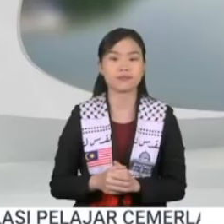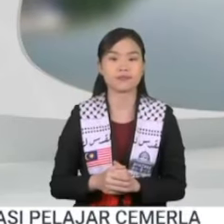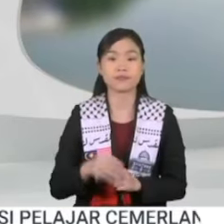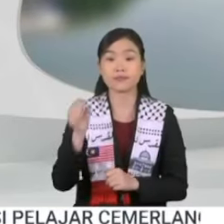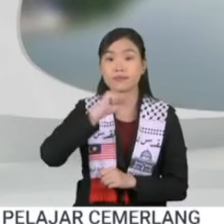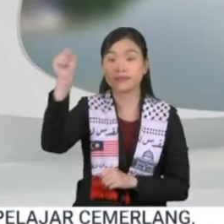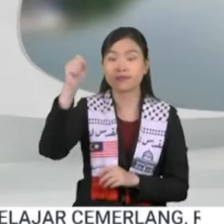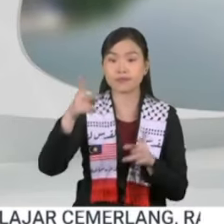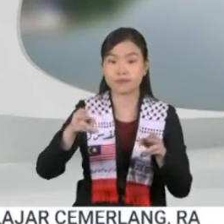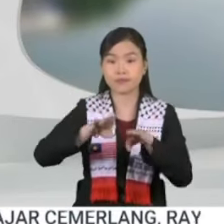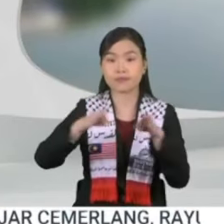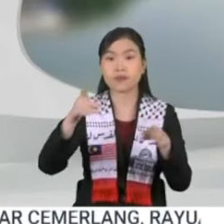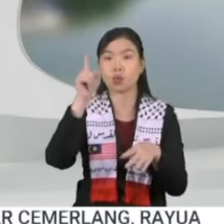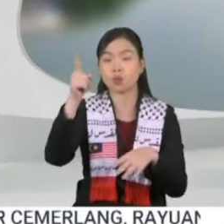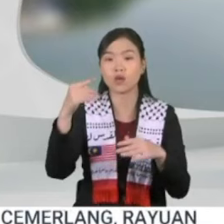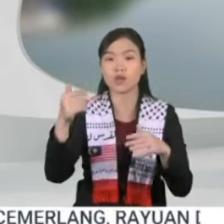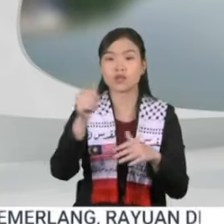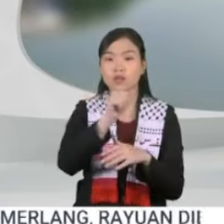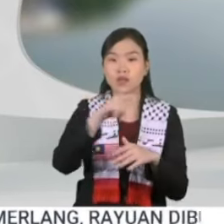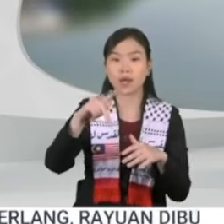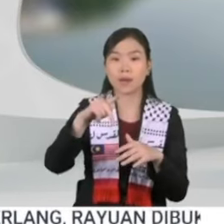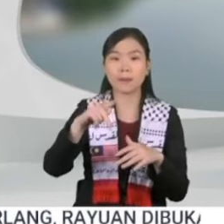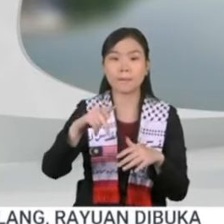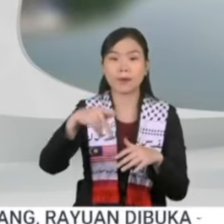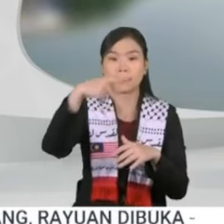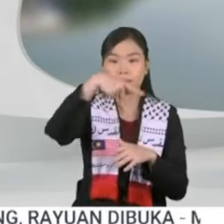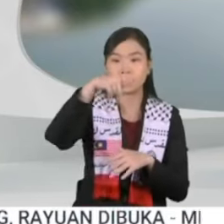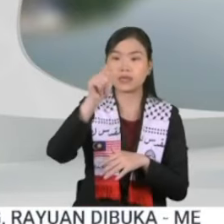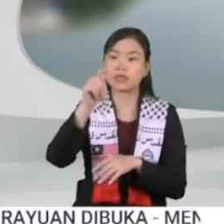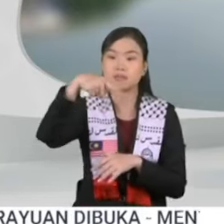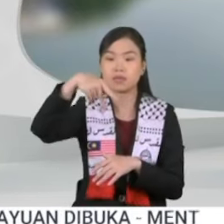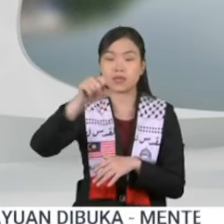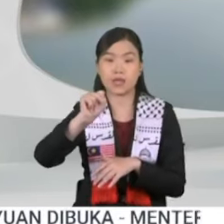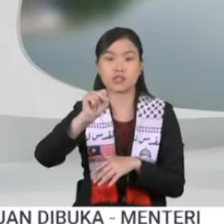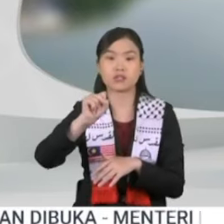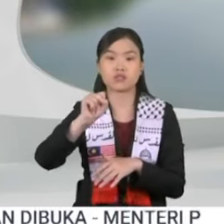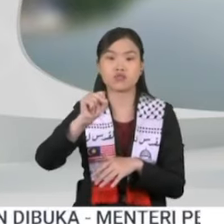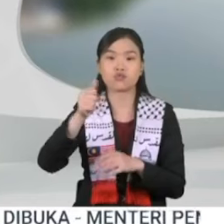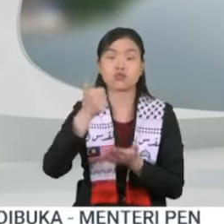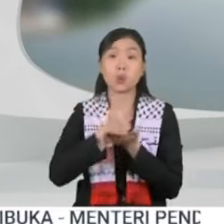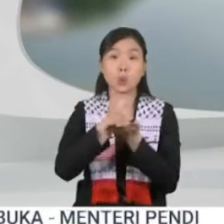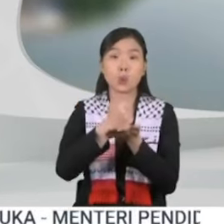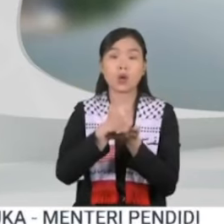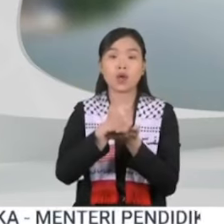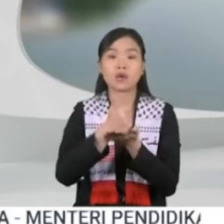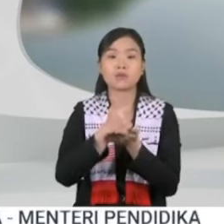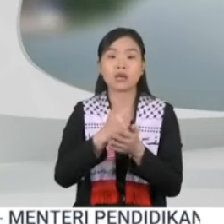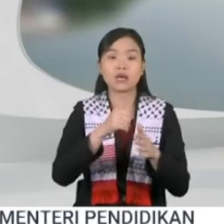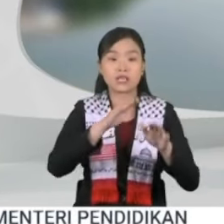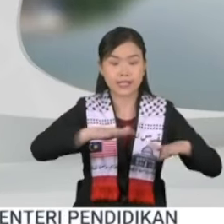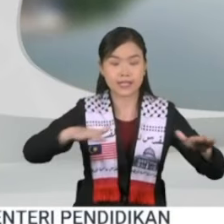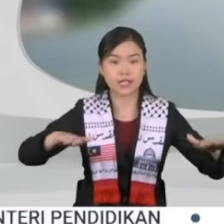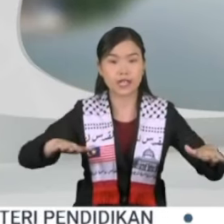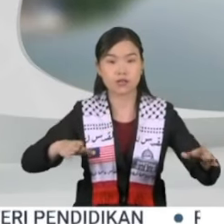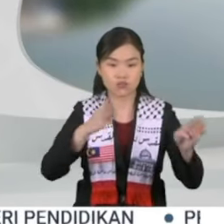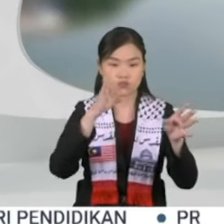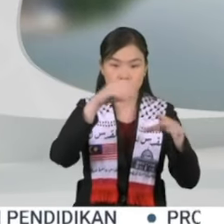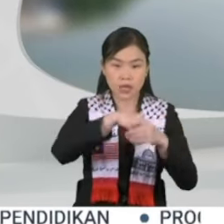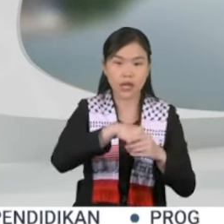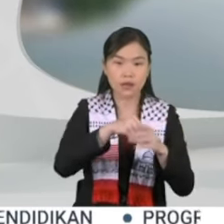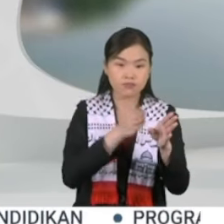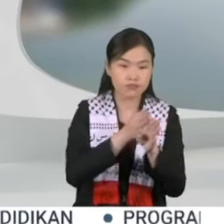Sabah melancarkan sebuah portal tajaan pendidikan Sabah PTPS bagi memperkasa pemberian bantuan kepada anak-anak khususnya dalam bidang